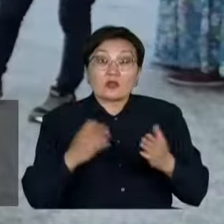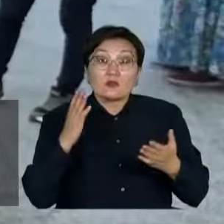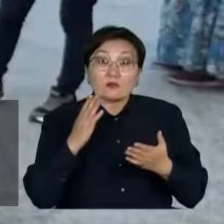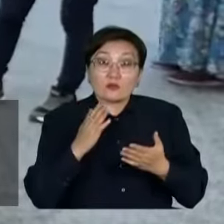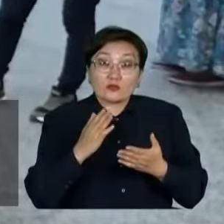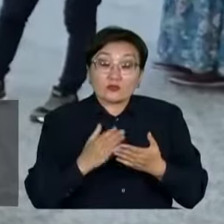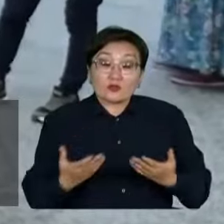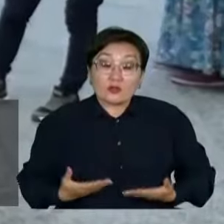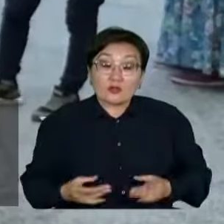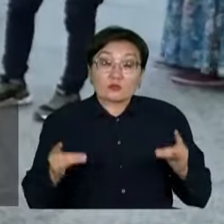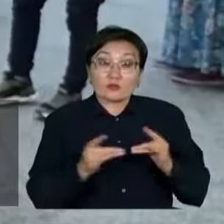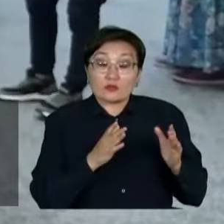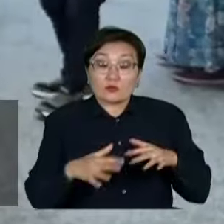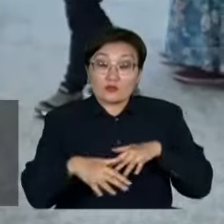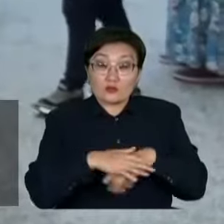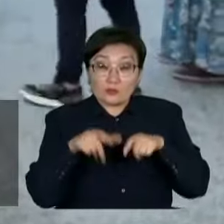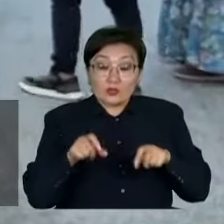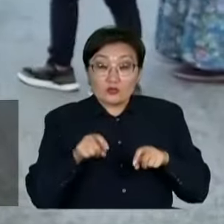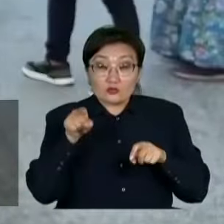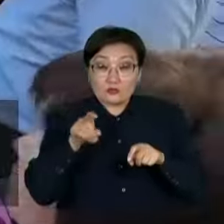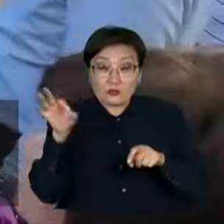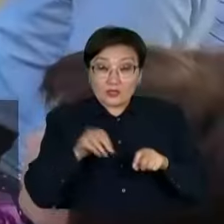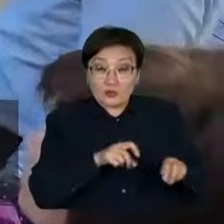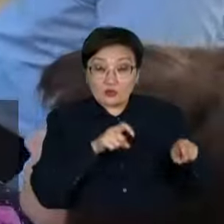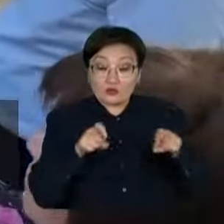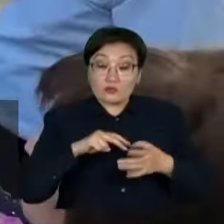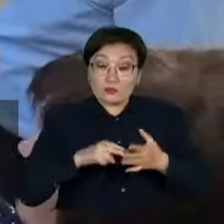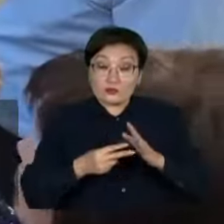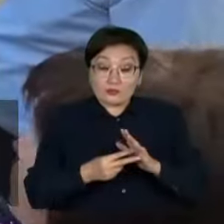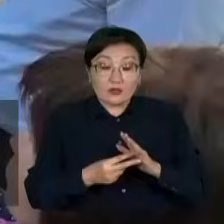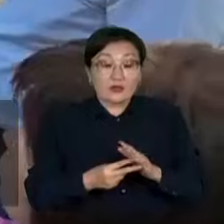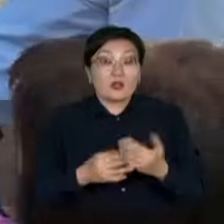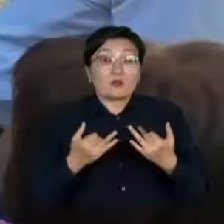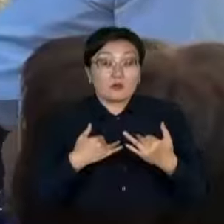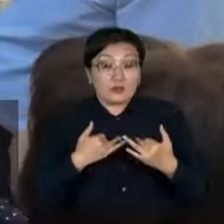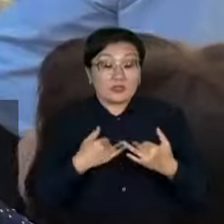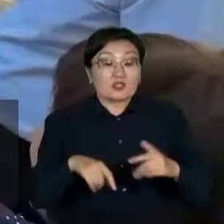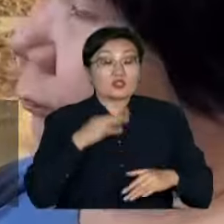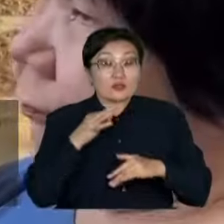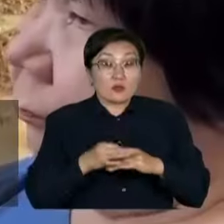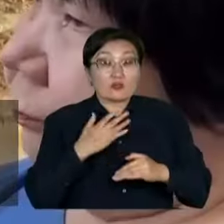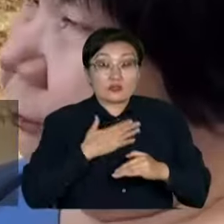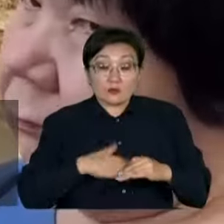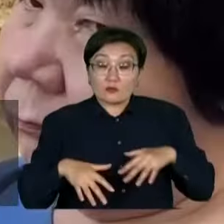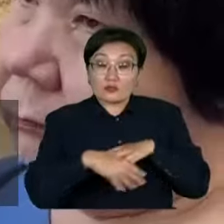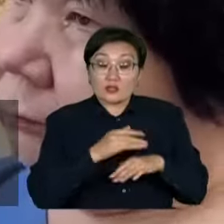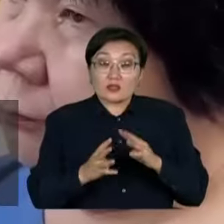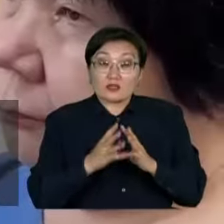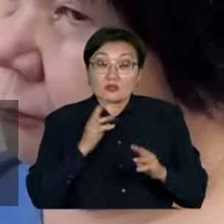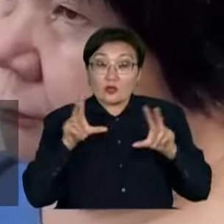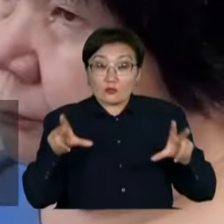тұрғындарын сол мезгілде көшіру жоспарланып отыр. Айтылған әңгіме көңілге медеу ақ, бірақ көпшілік кезекті